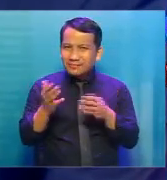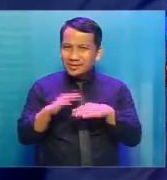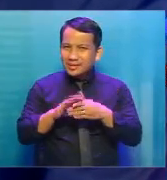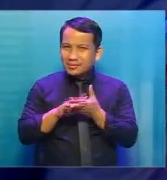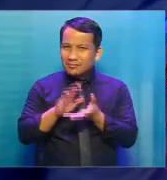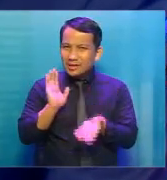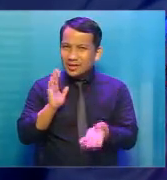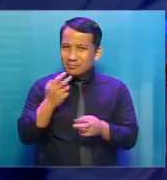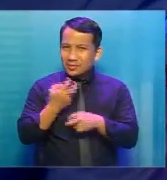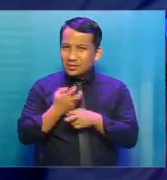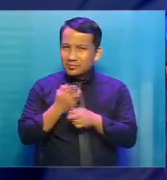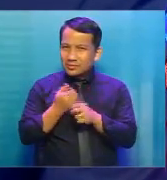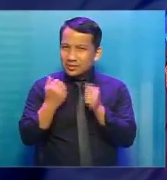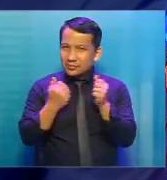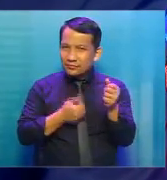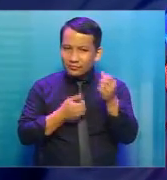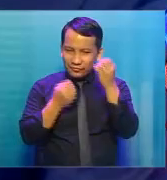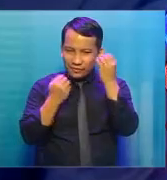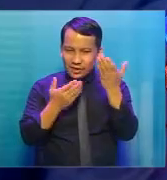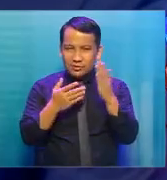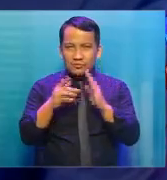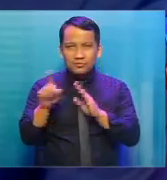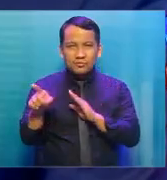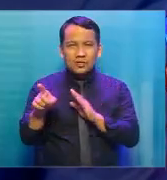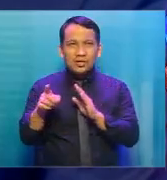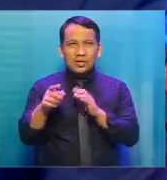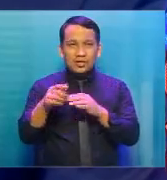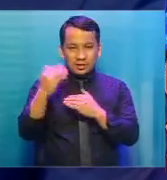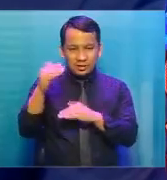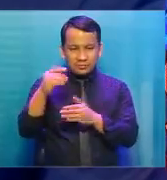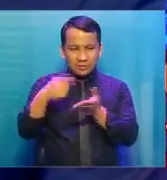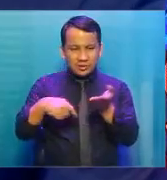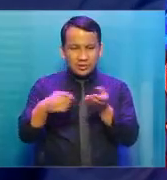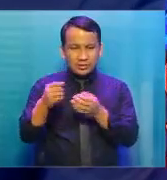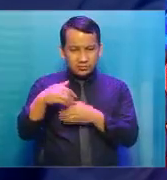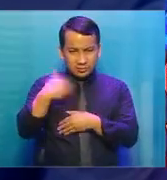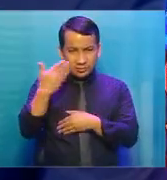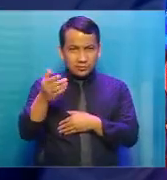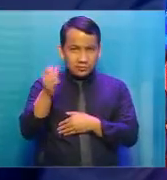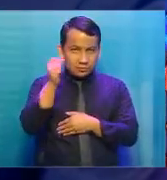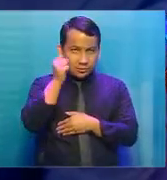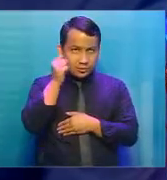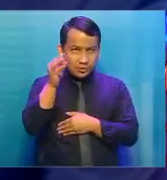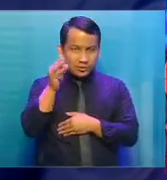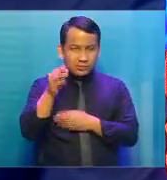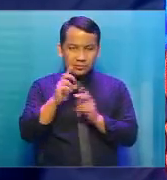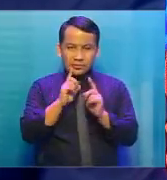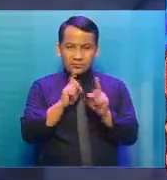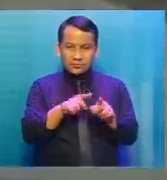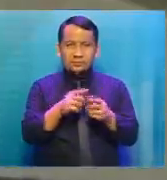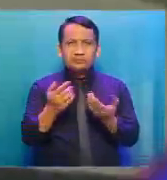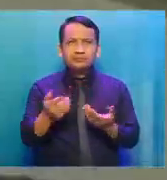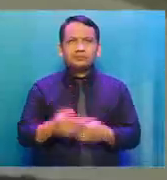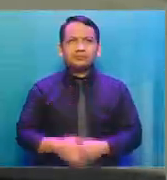kaya hirap sundin ang price cap? Yan ang inalam ni Shaila Francisco sa report na ito.